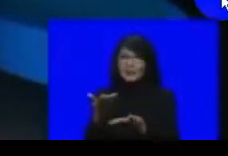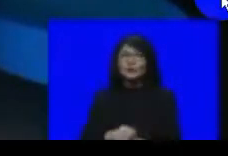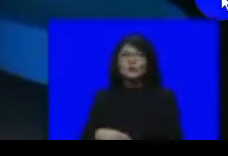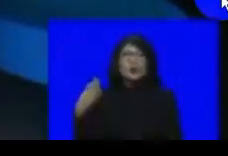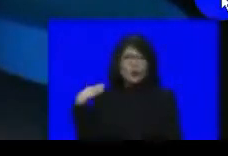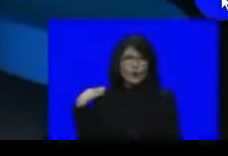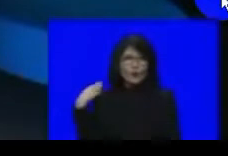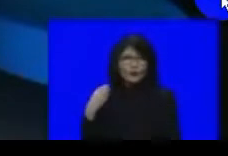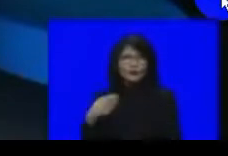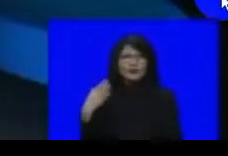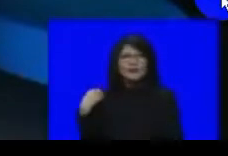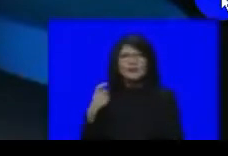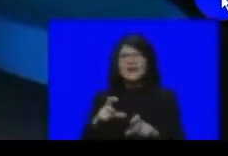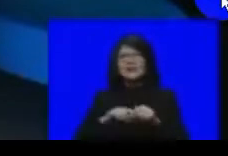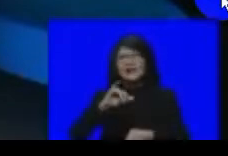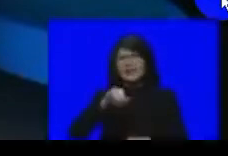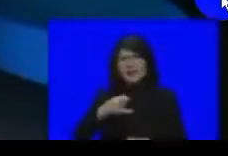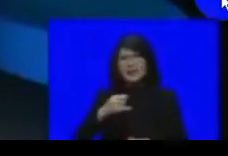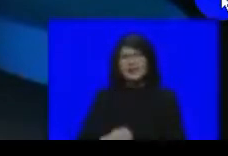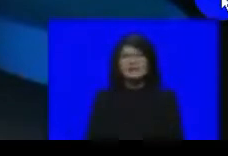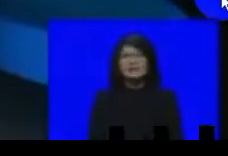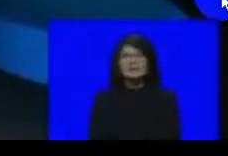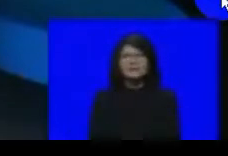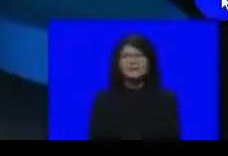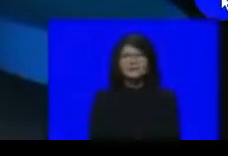untuk menjawabnya, Pak. Dipersilakan, Bapak.